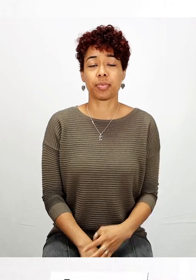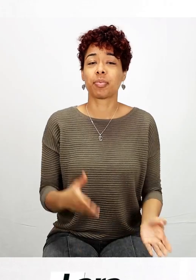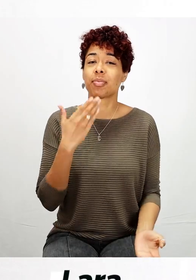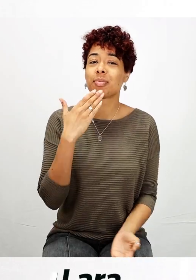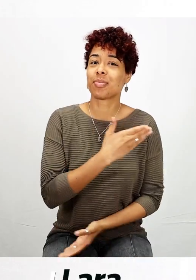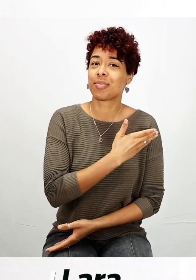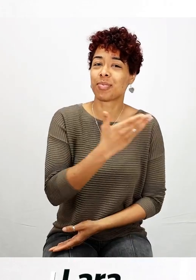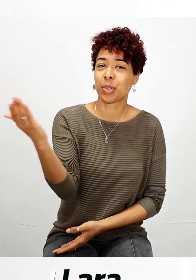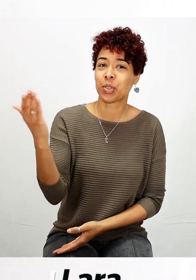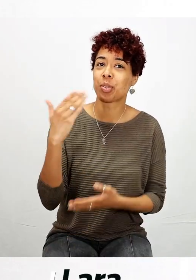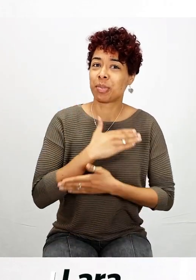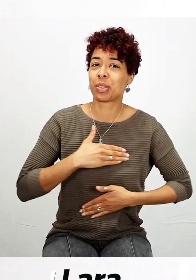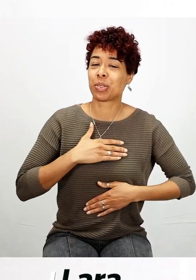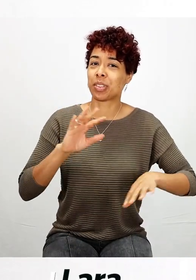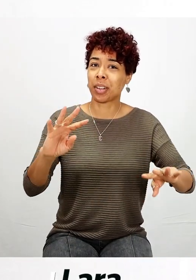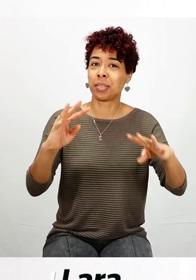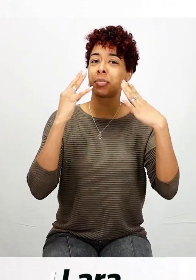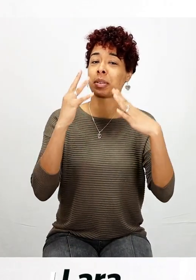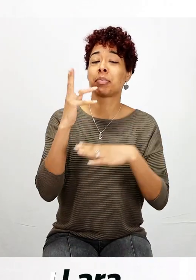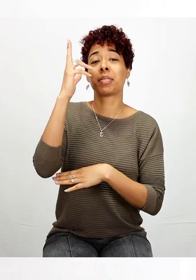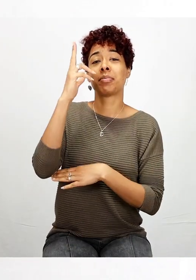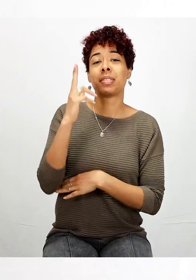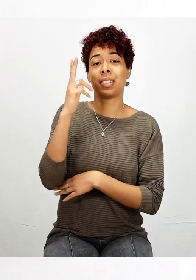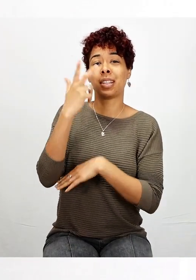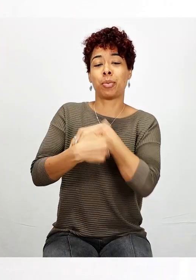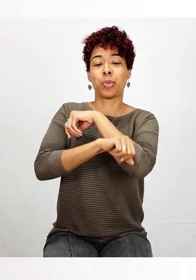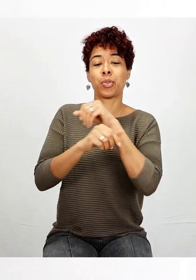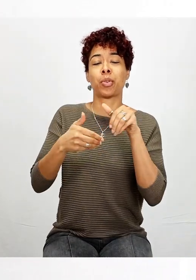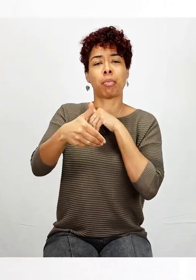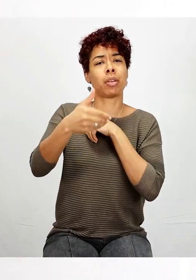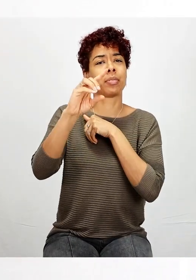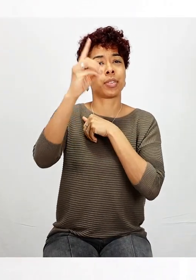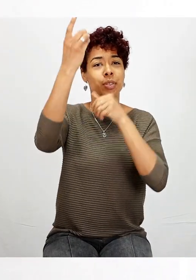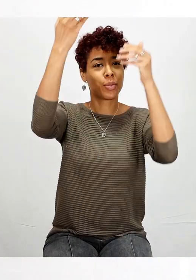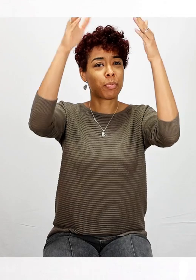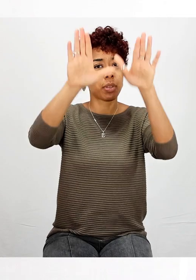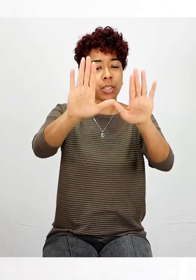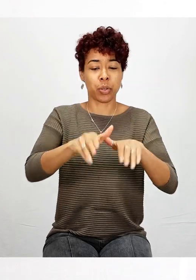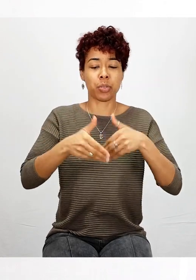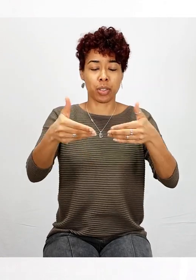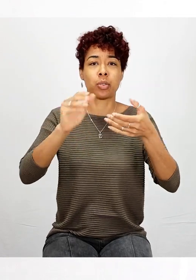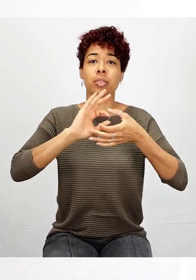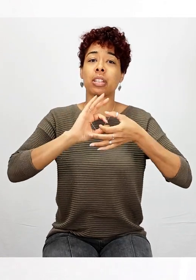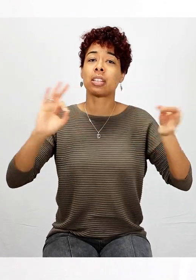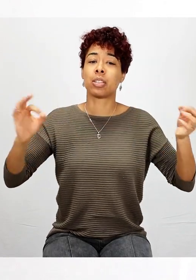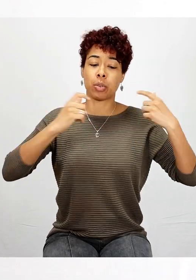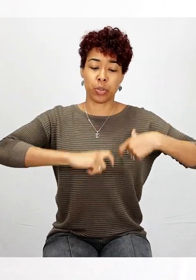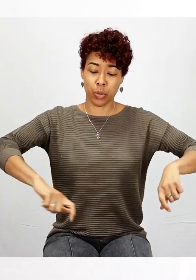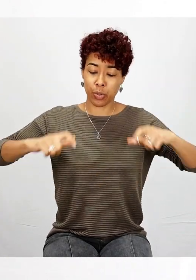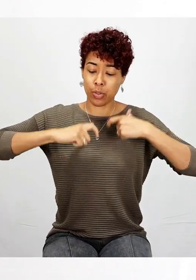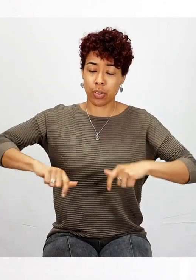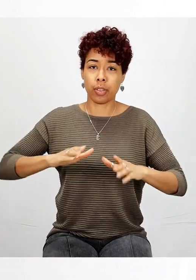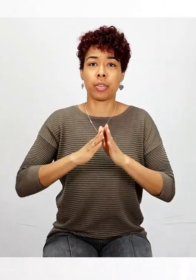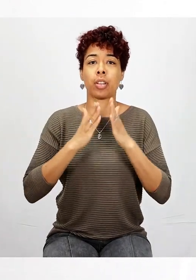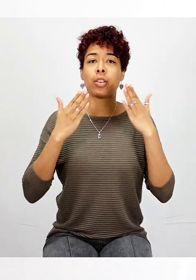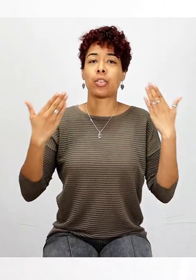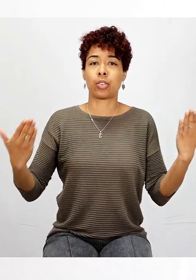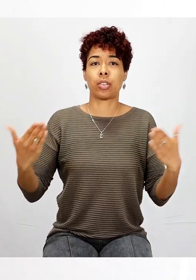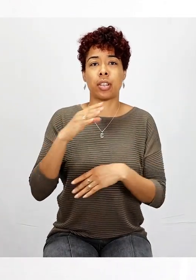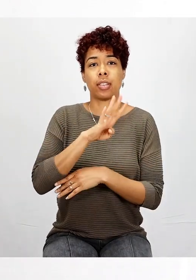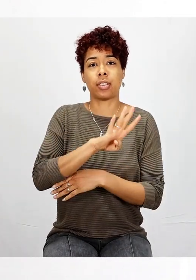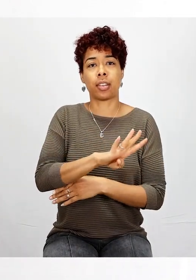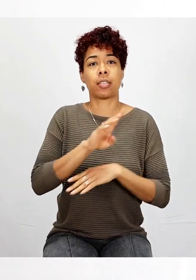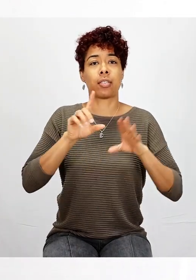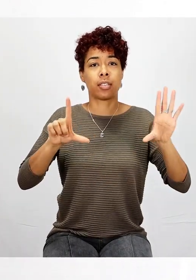Bien, bonjour à tous et à toutes, content de vous retrouver en ce début de semaine, que Dieu vous bénisse. On continue avec l'histoire de Joseph, Genèse 47, verset